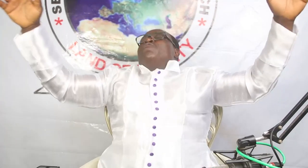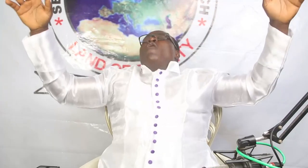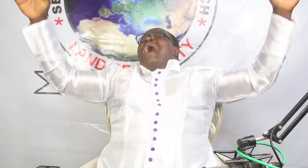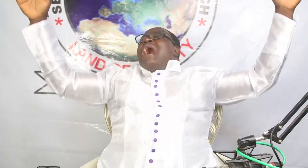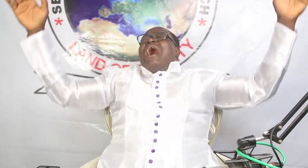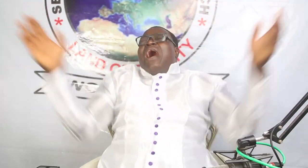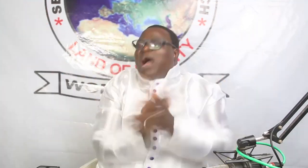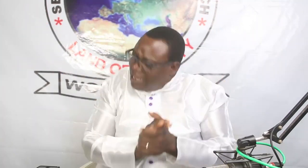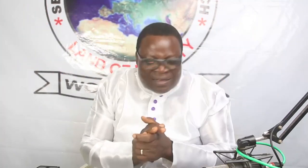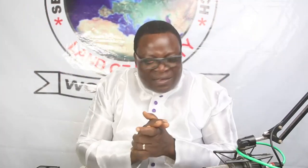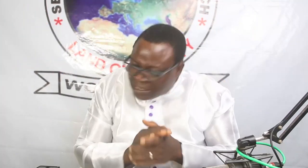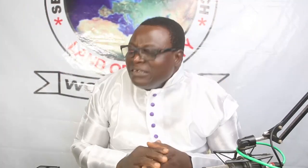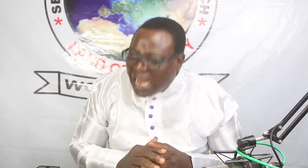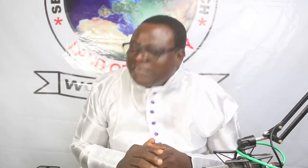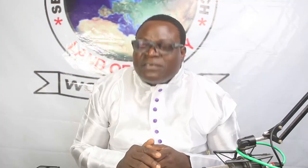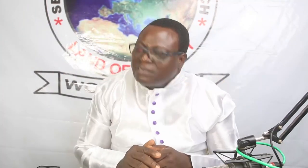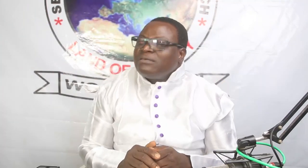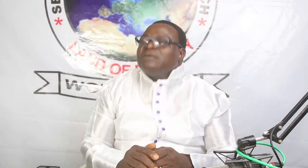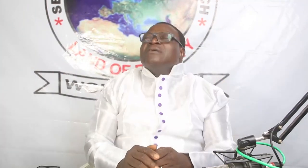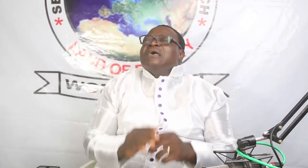life.